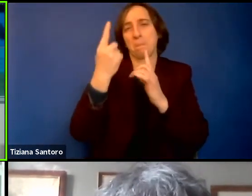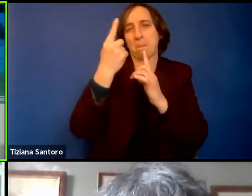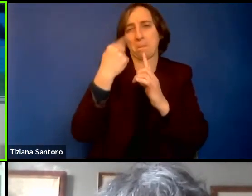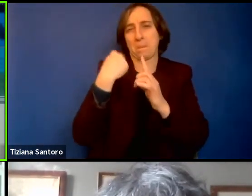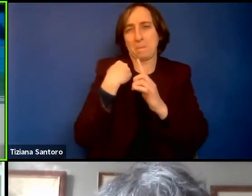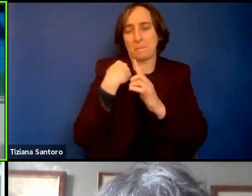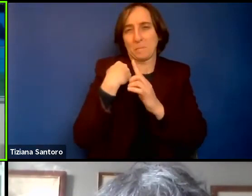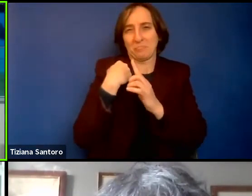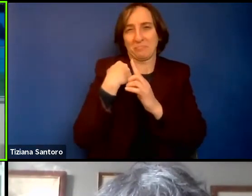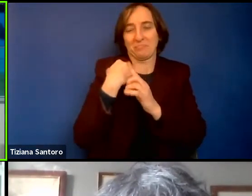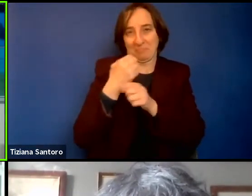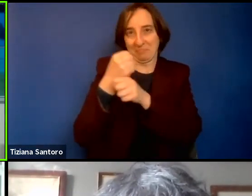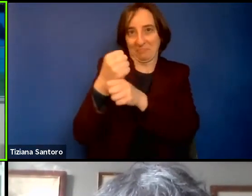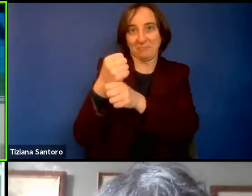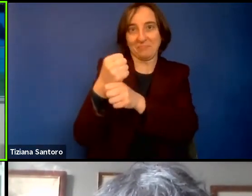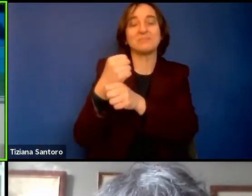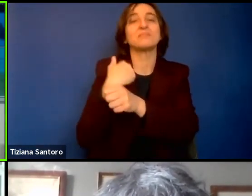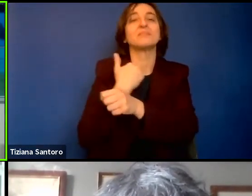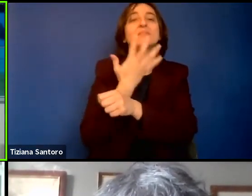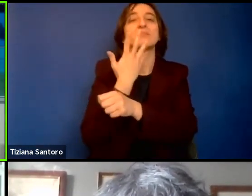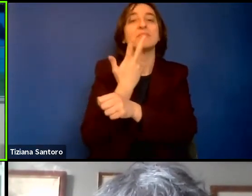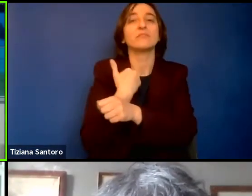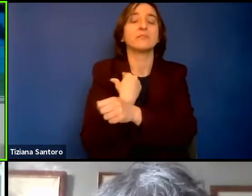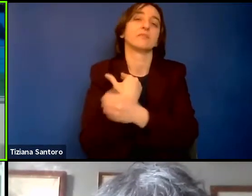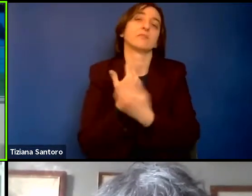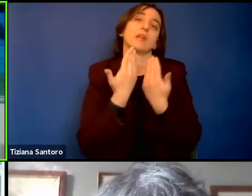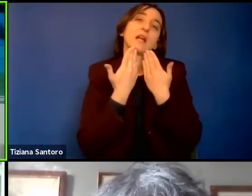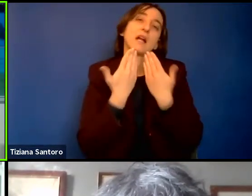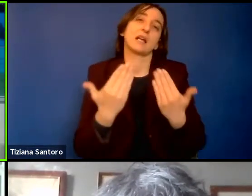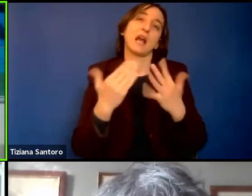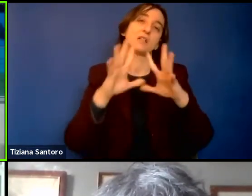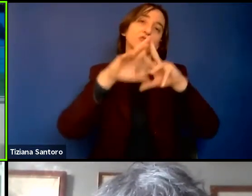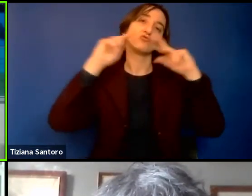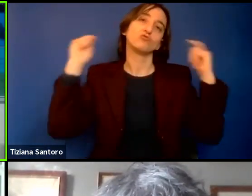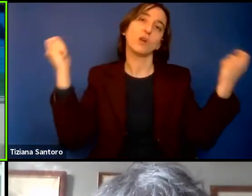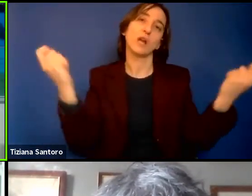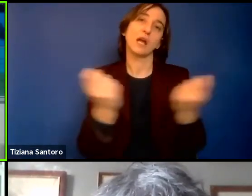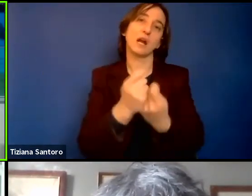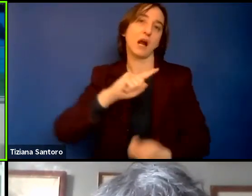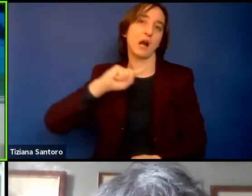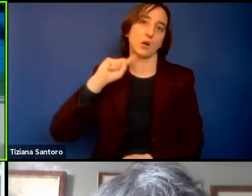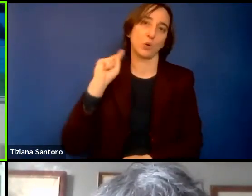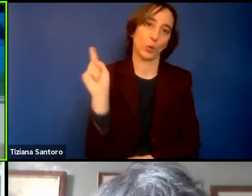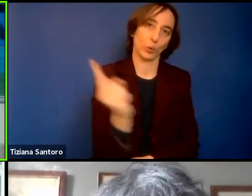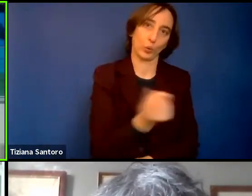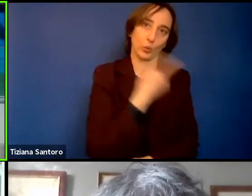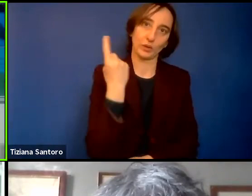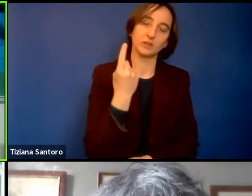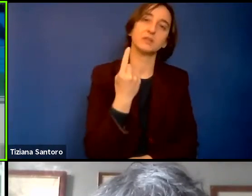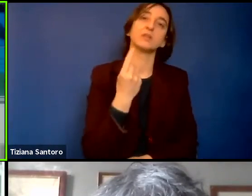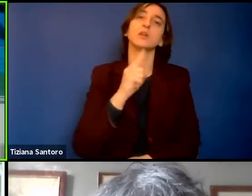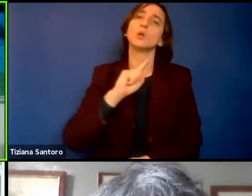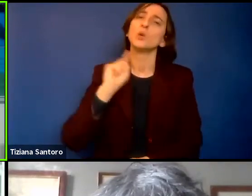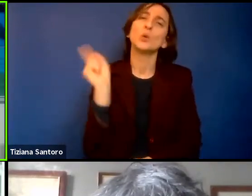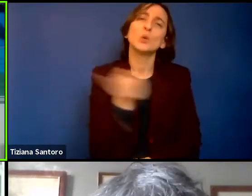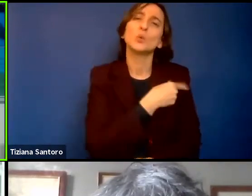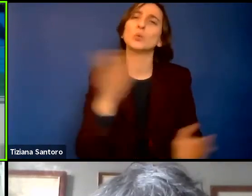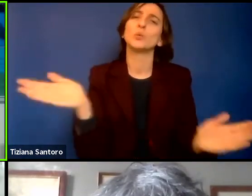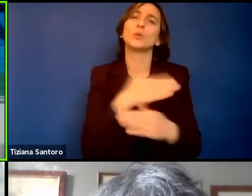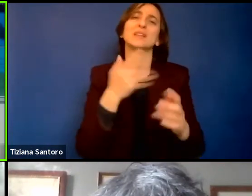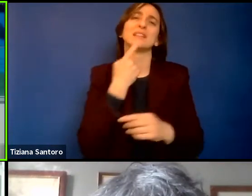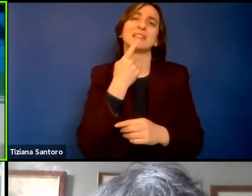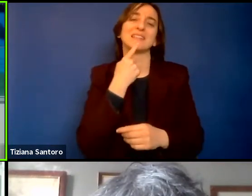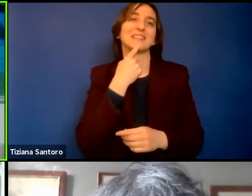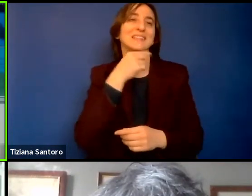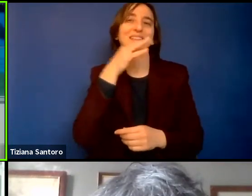semplicemente fare un ringraziamento generale a tutti i relatori che abbiamo già citato, ma anche a tutte le persone